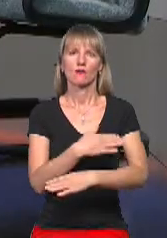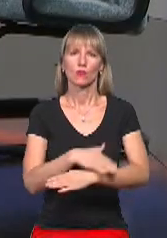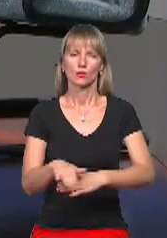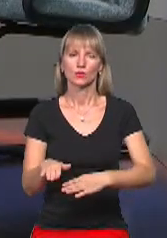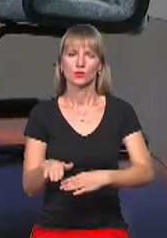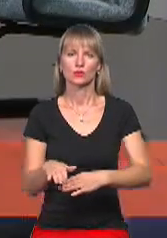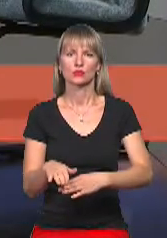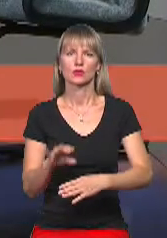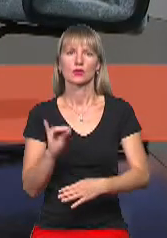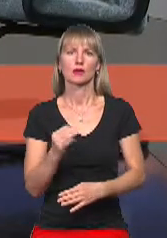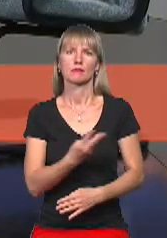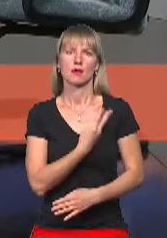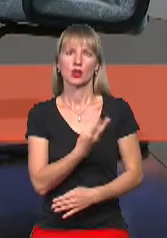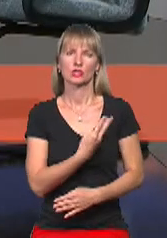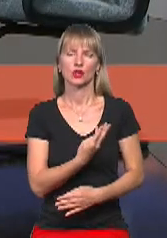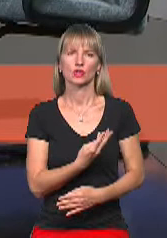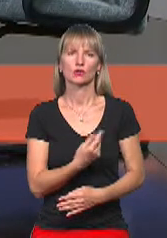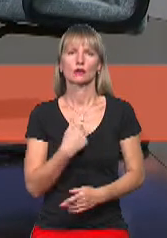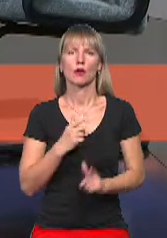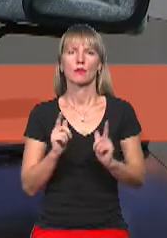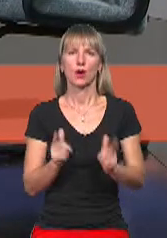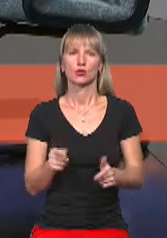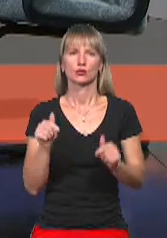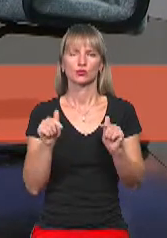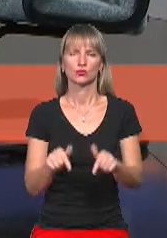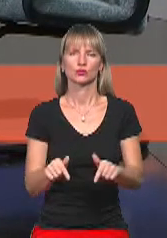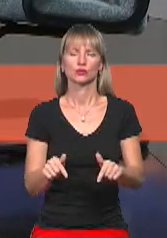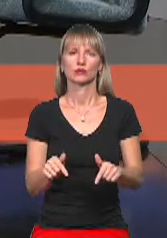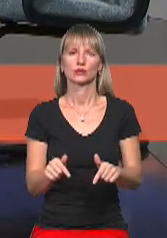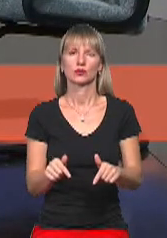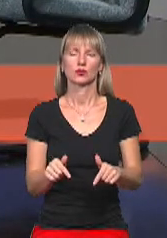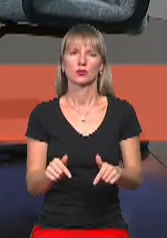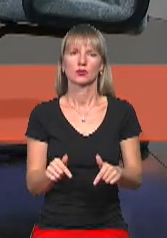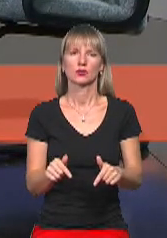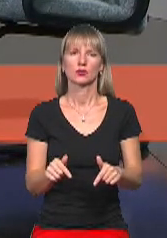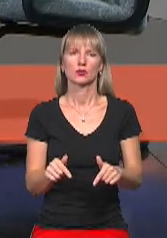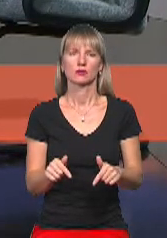і бажано, звісно, я погоджуюсь, тут це і...